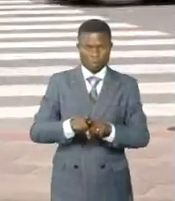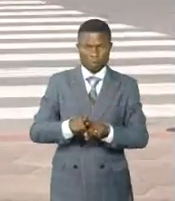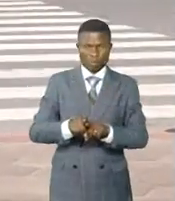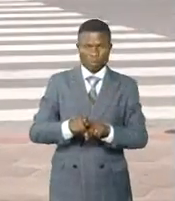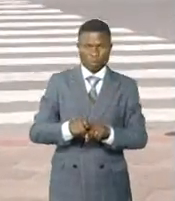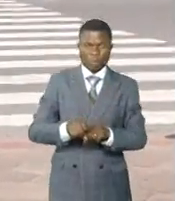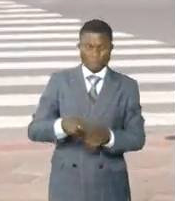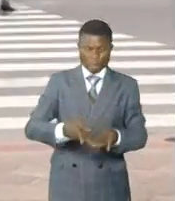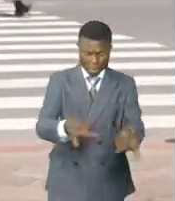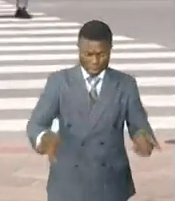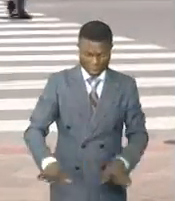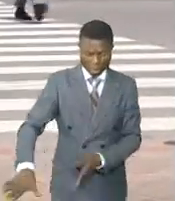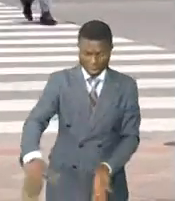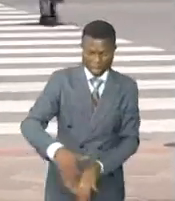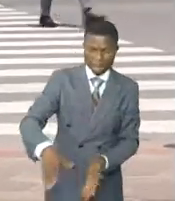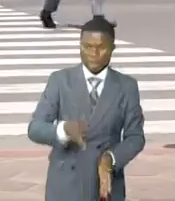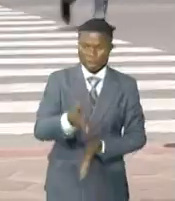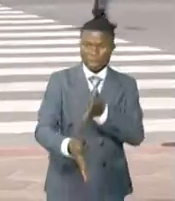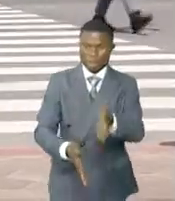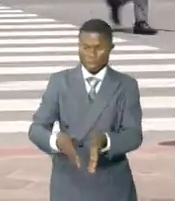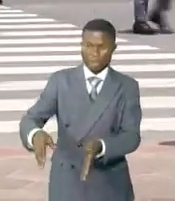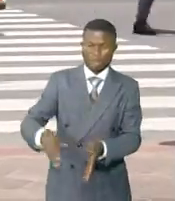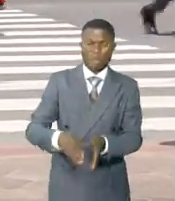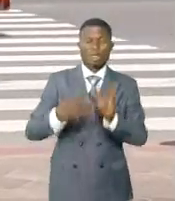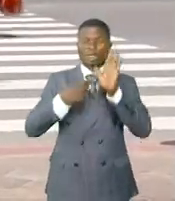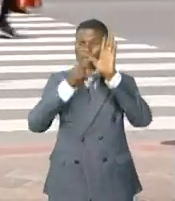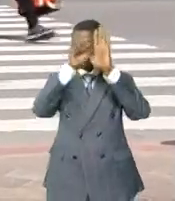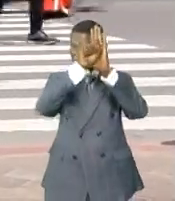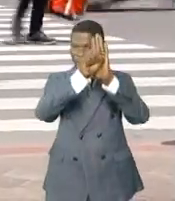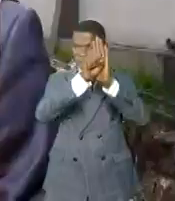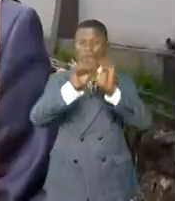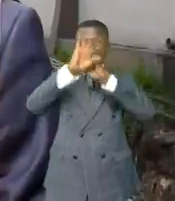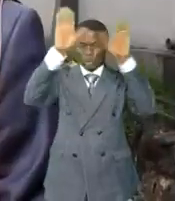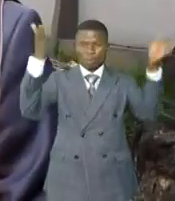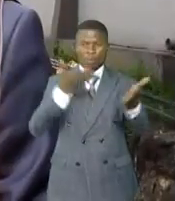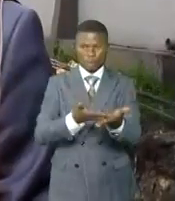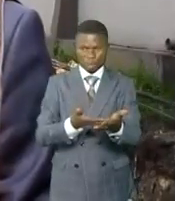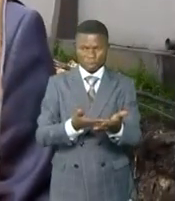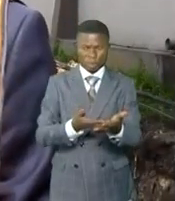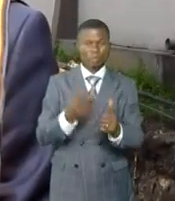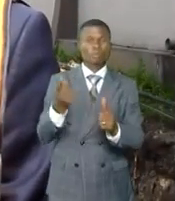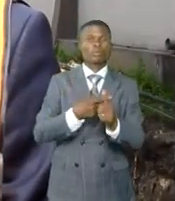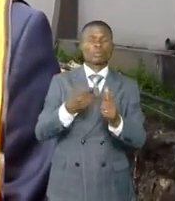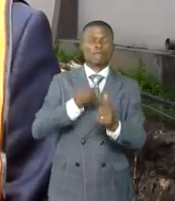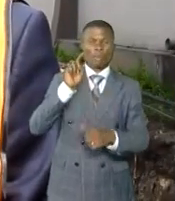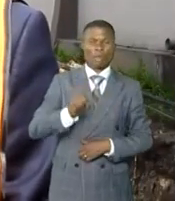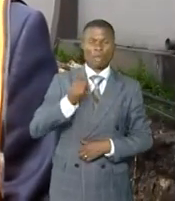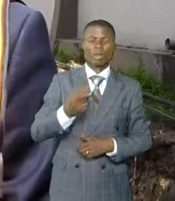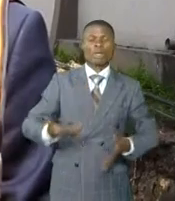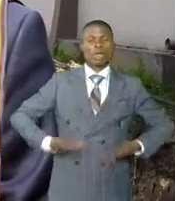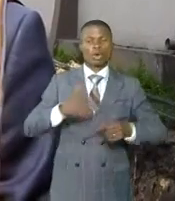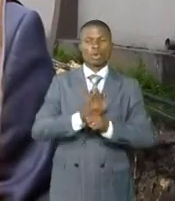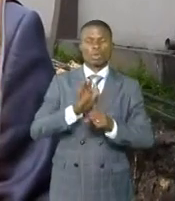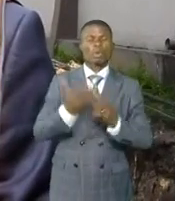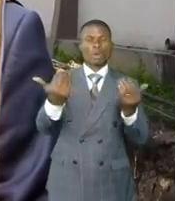au sol et puis il y a la signalisation lumineuse. D'abord, nous voulons louer la